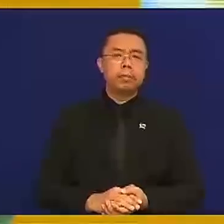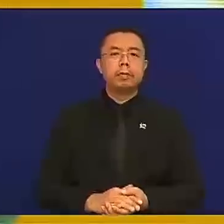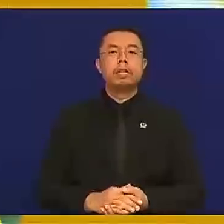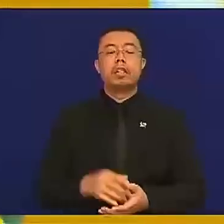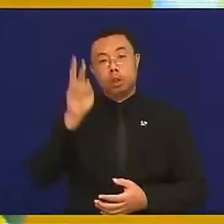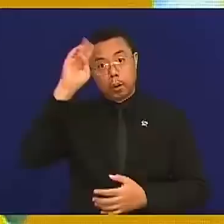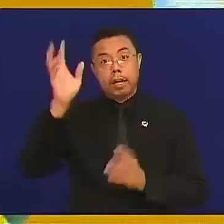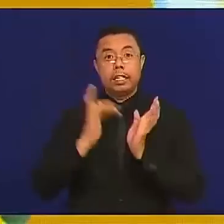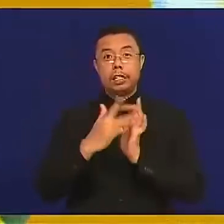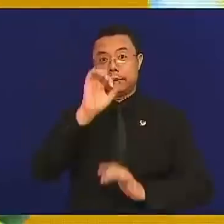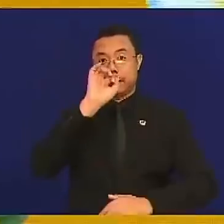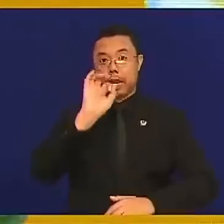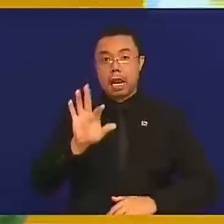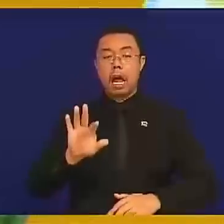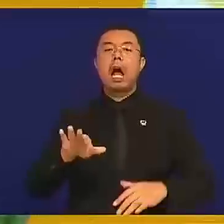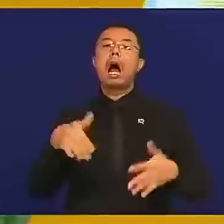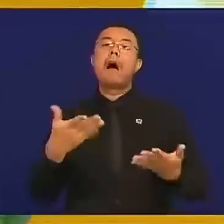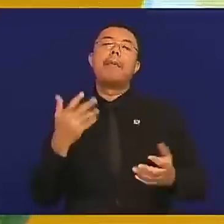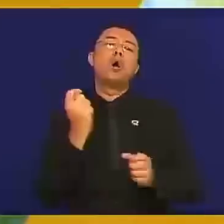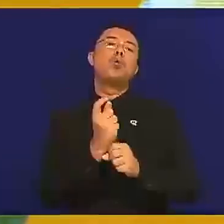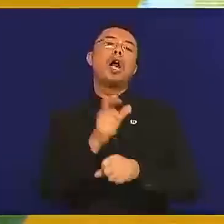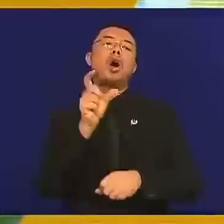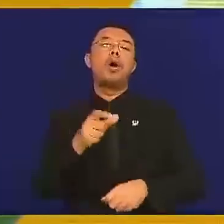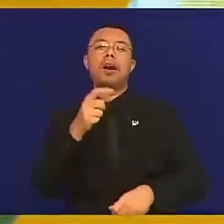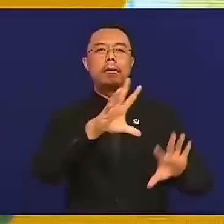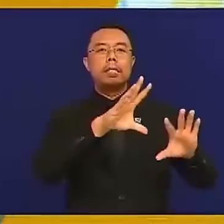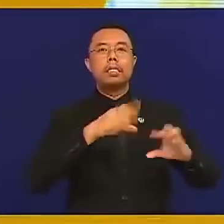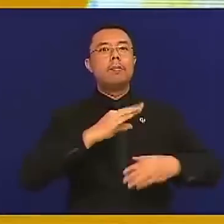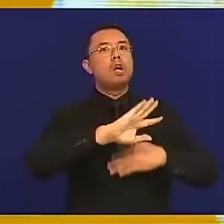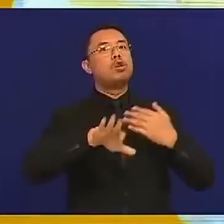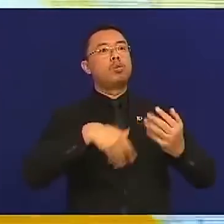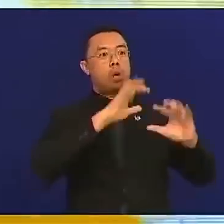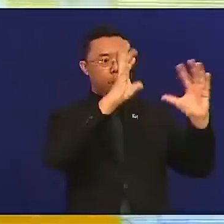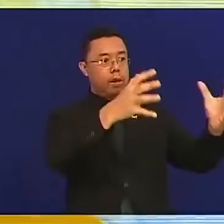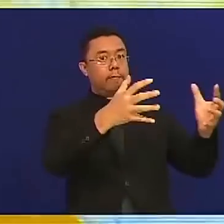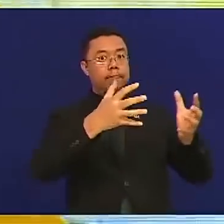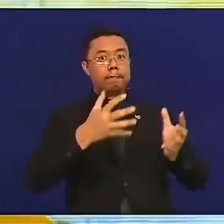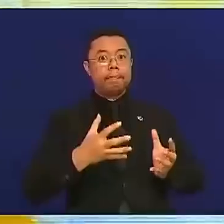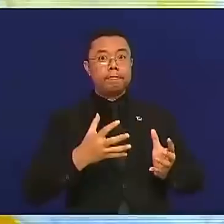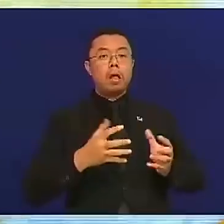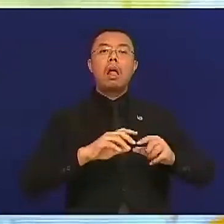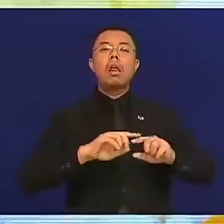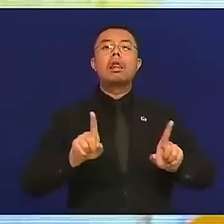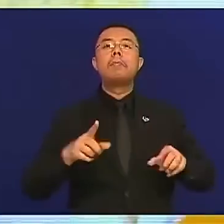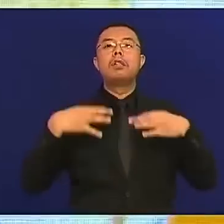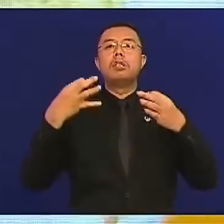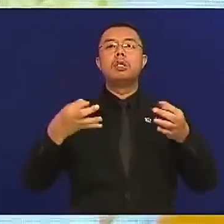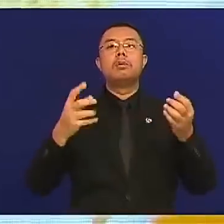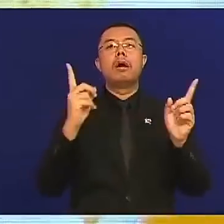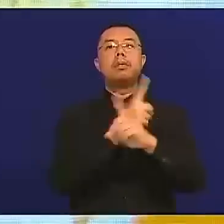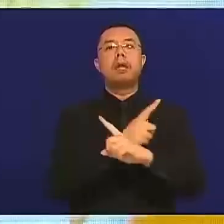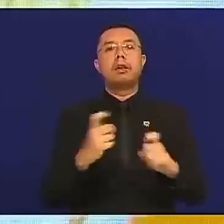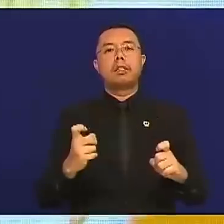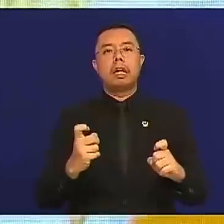Maka Tuhan Yesus berkata, apa gunanya orang beroleh segenap dunia kalau jiwanya